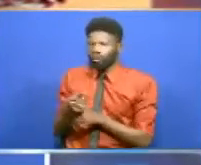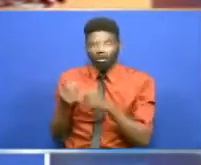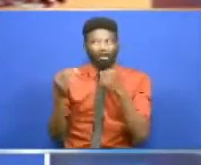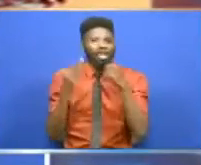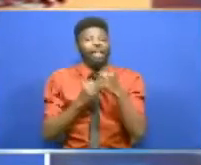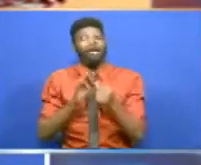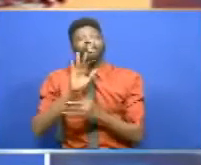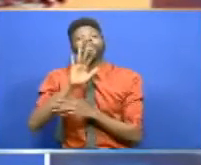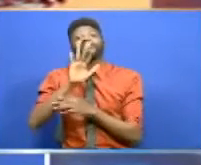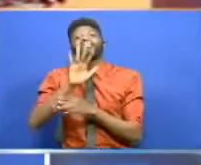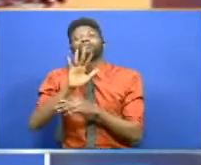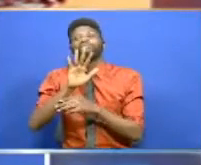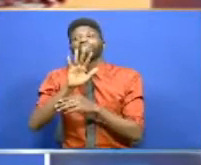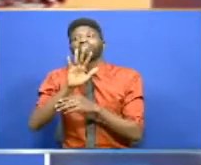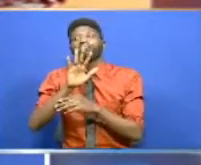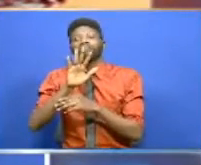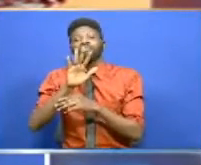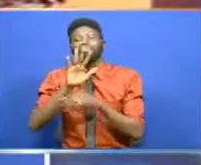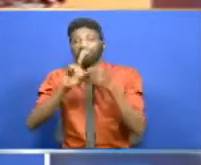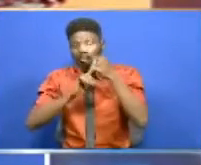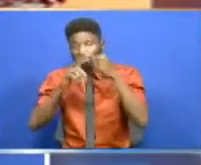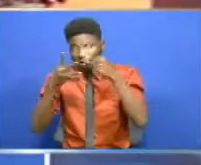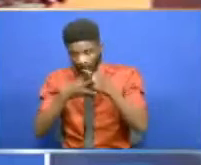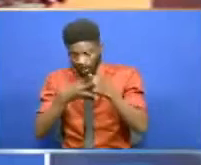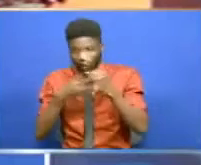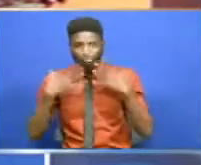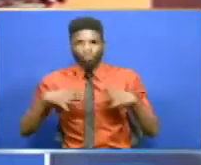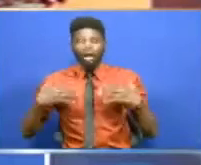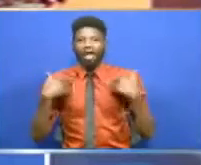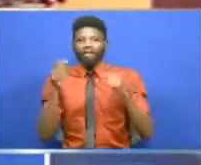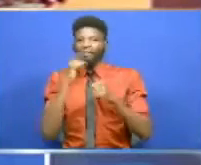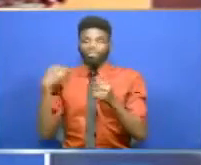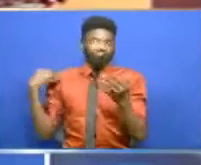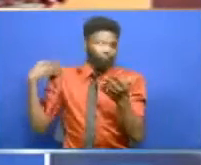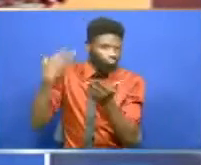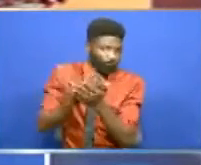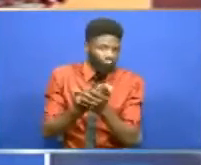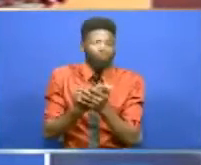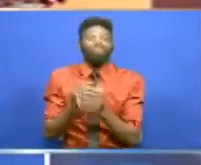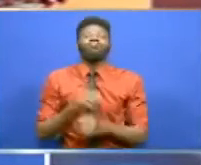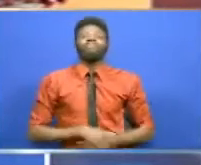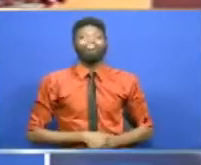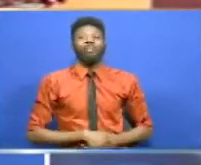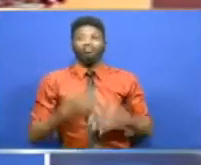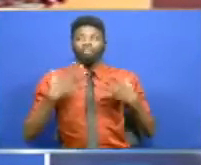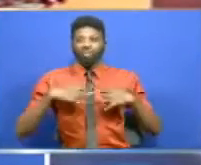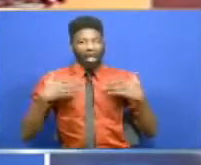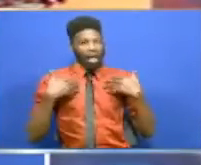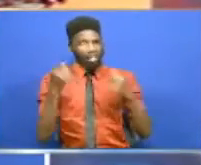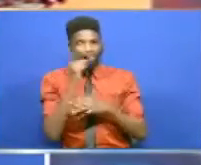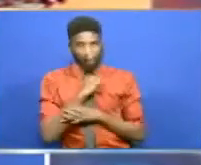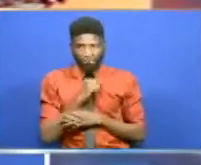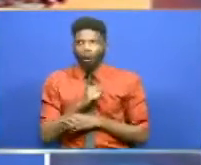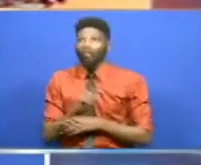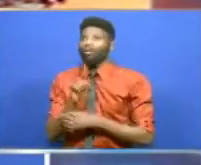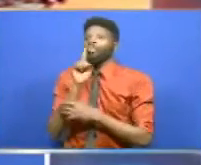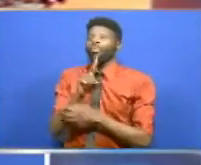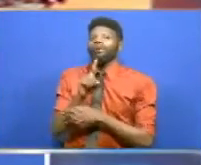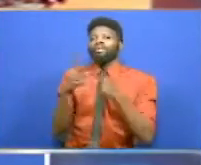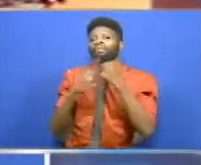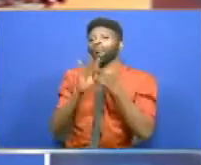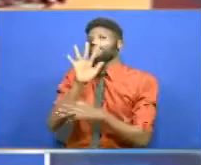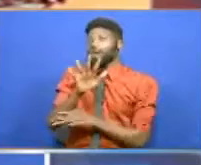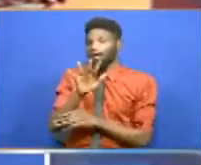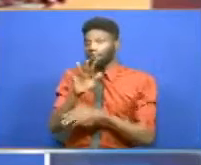17,869 jumla ya wale waliopona tangu mwezi Aprili. Miongoni mwa wale waliopona 195